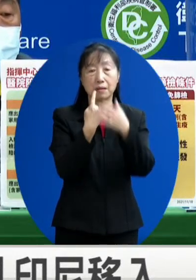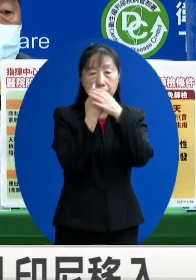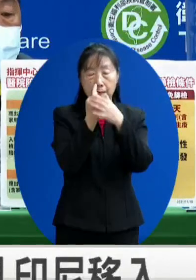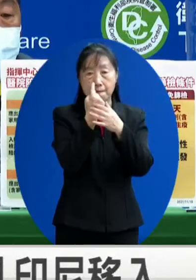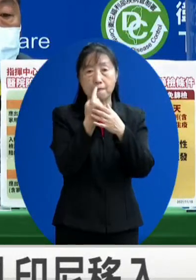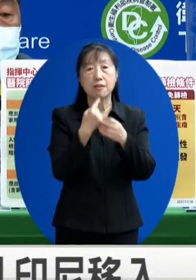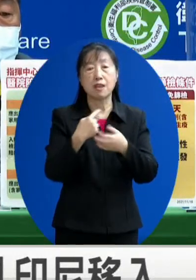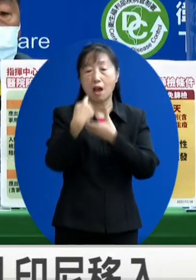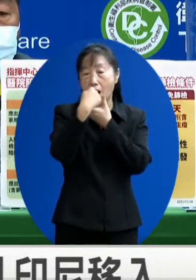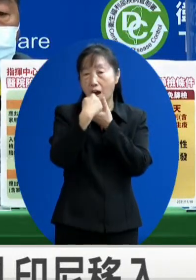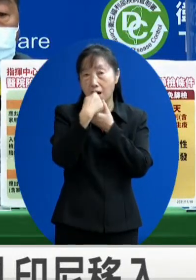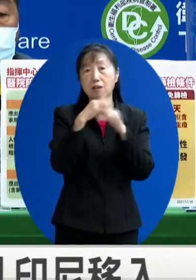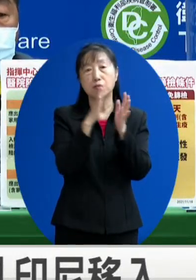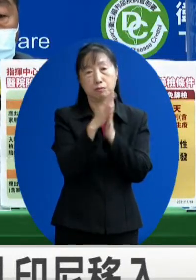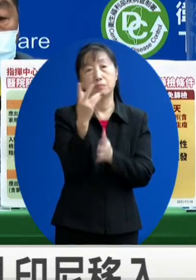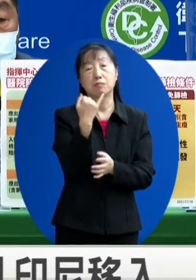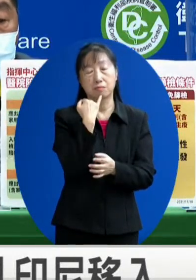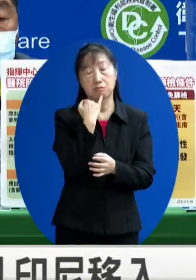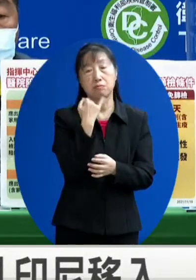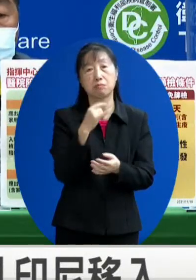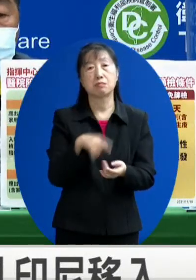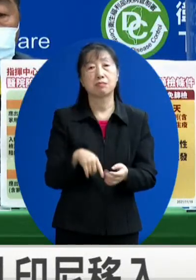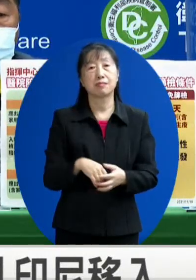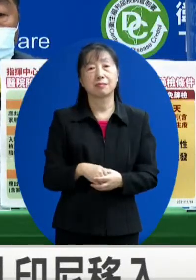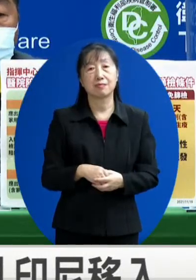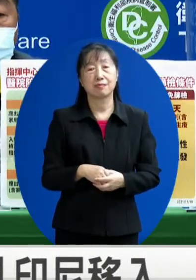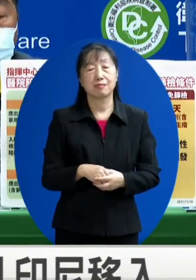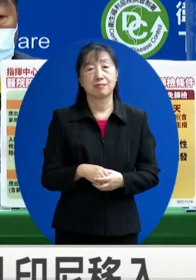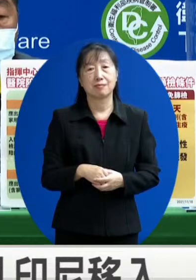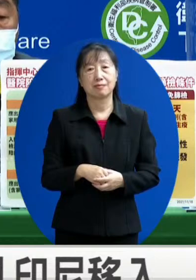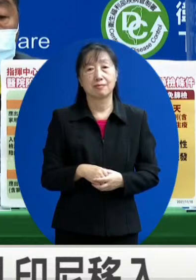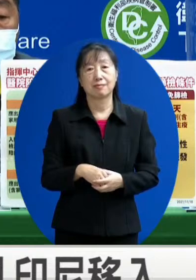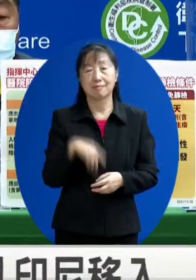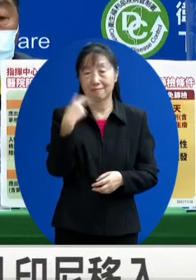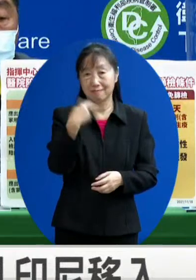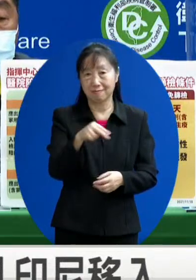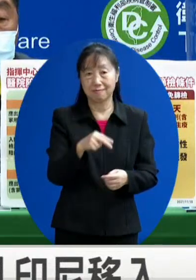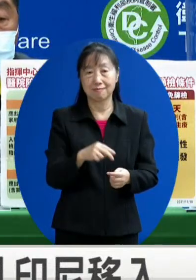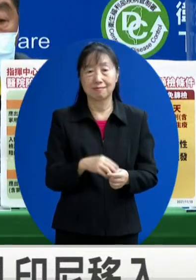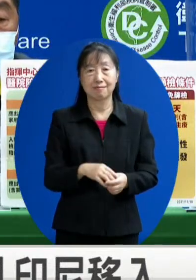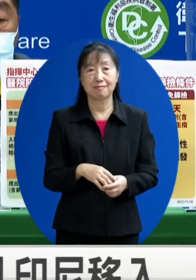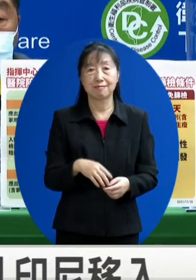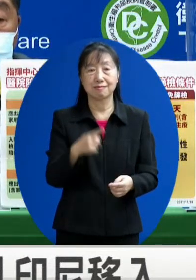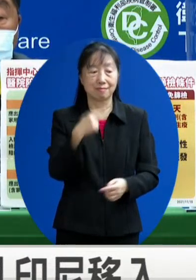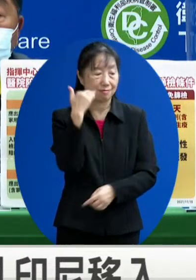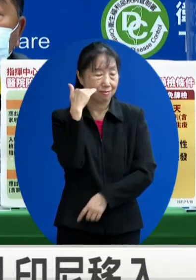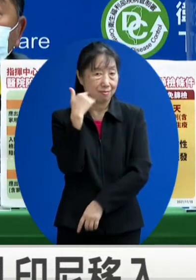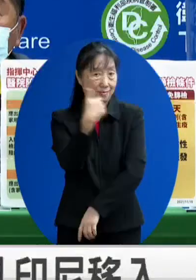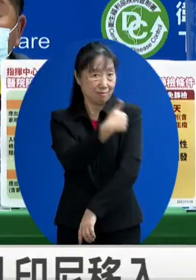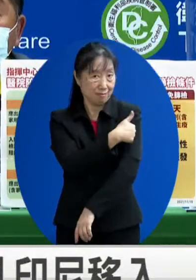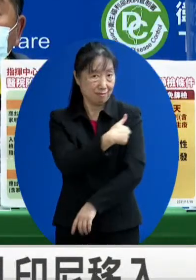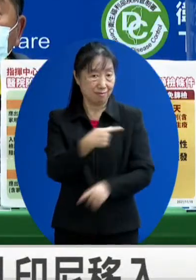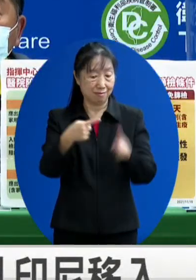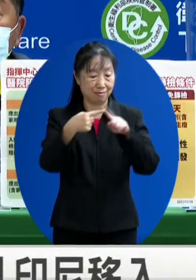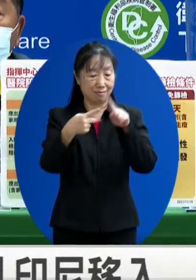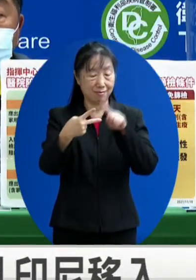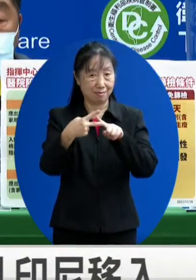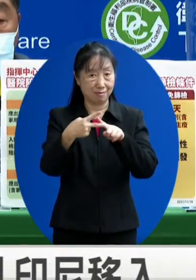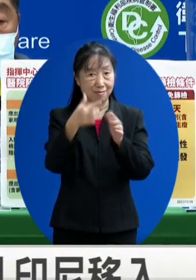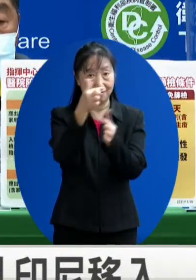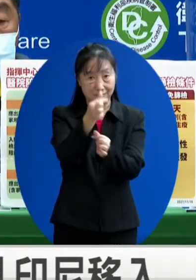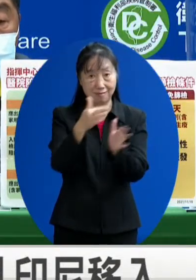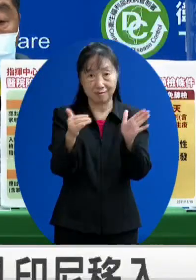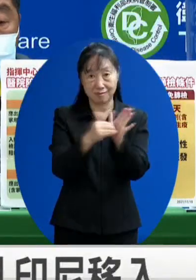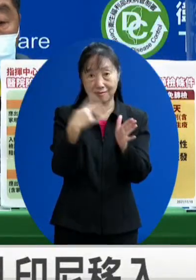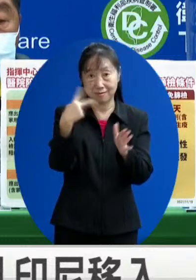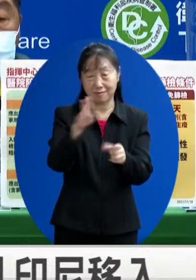或是咽喉的 PCR。 那另外呢，也有就是说完整接种疫苗满14天，我们